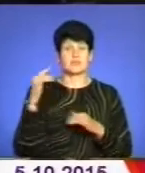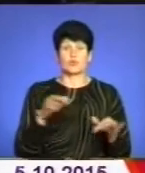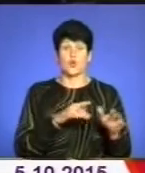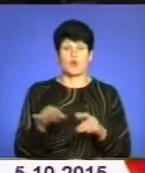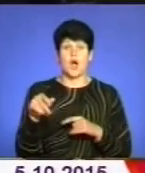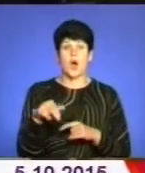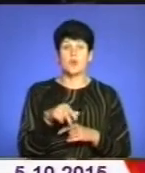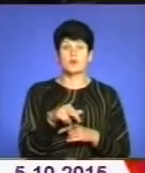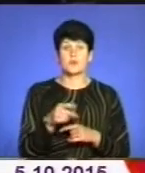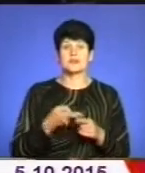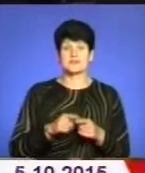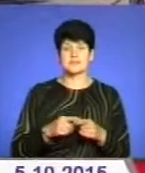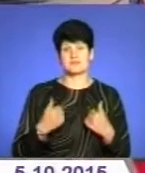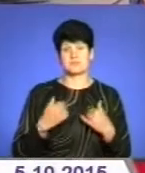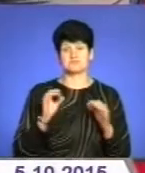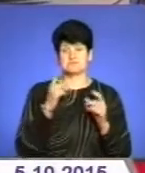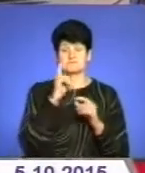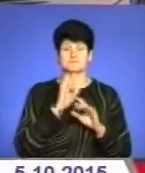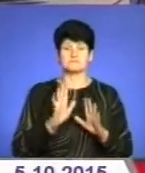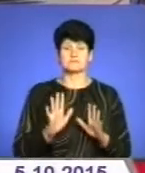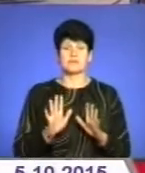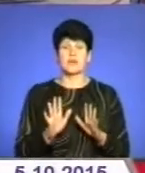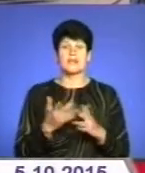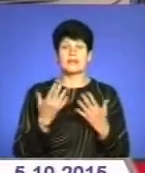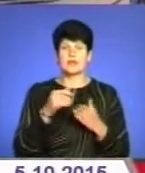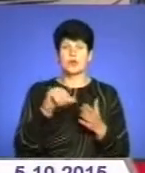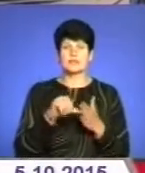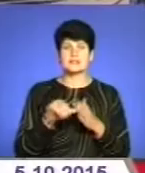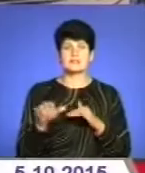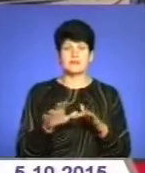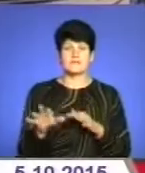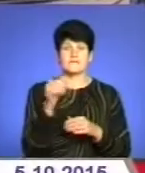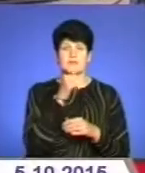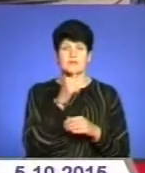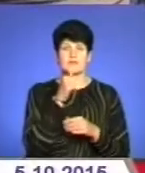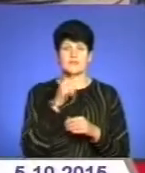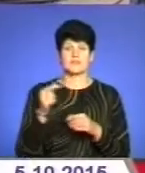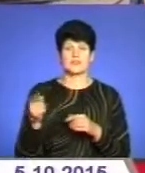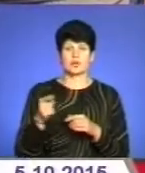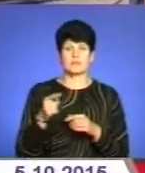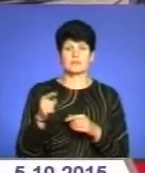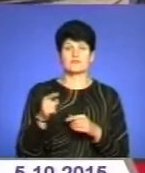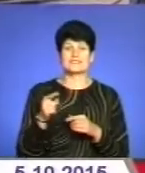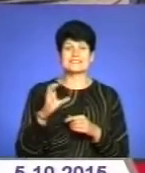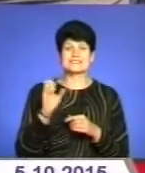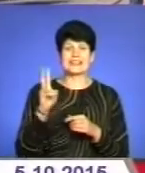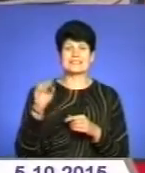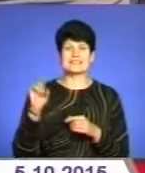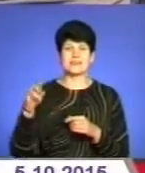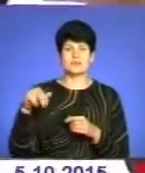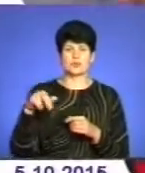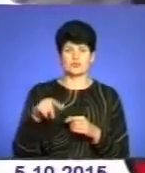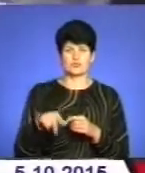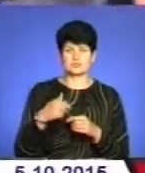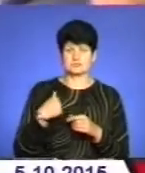це такий стиль життя для мене. Кілька учасників заходу випробували популярну в Європі скандинавську ходьбу. Тернополянам вона ще